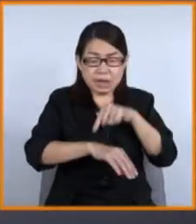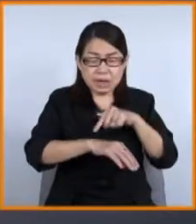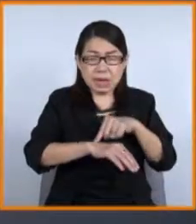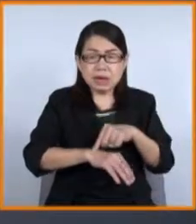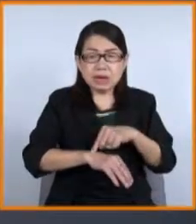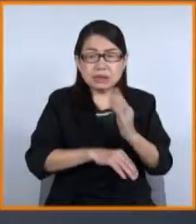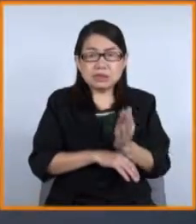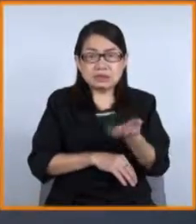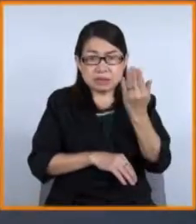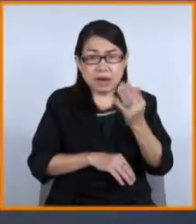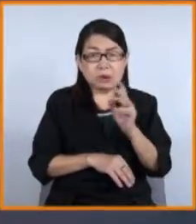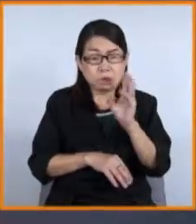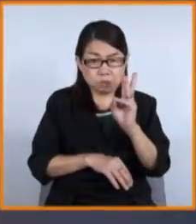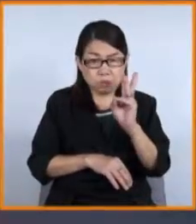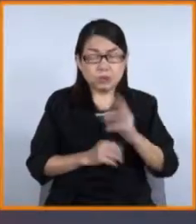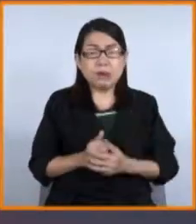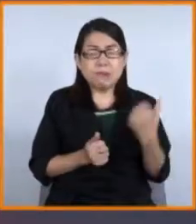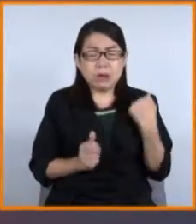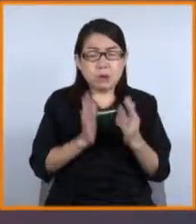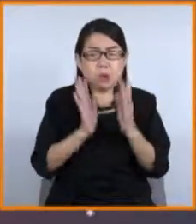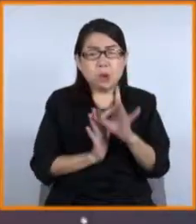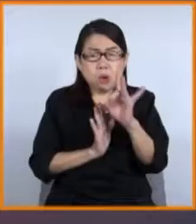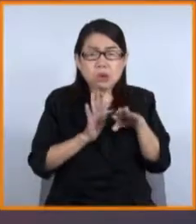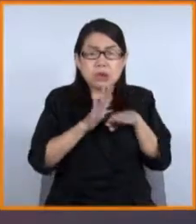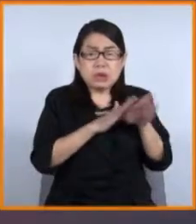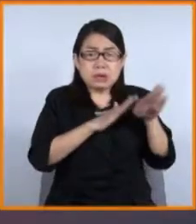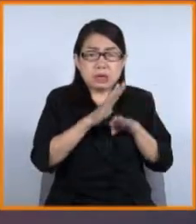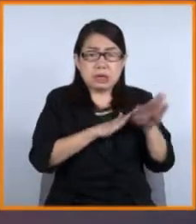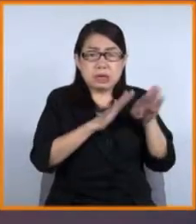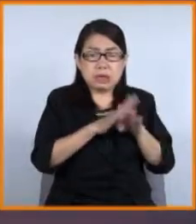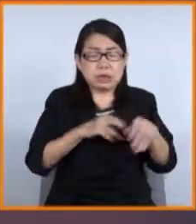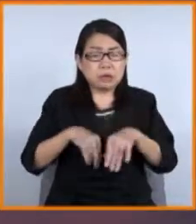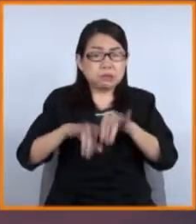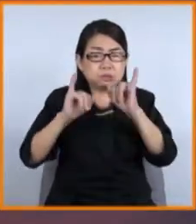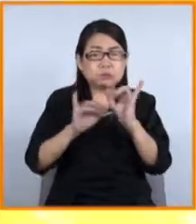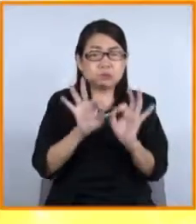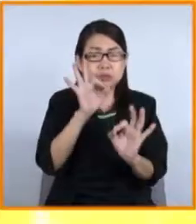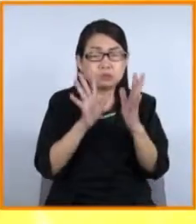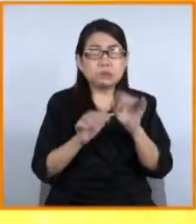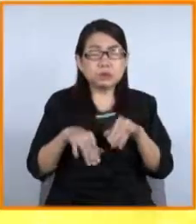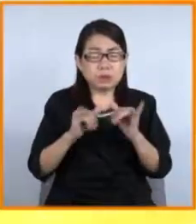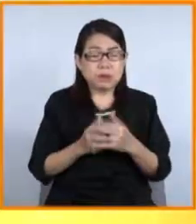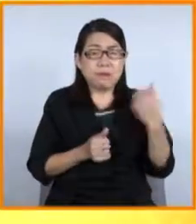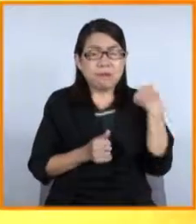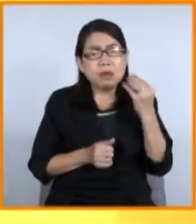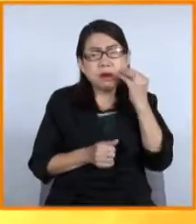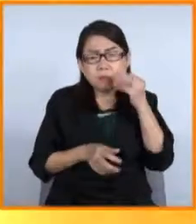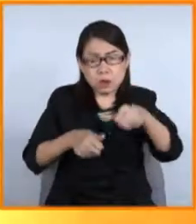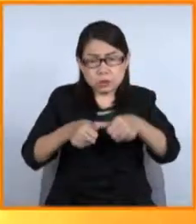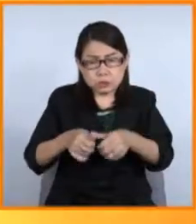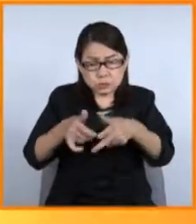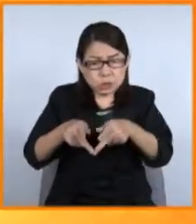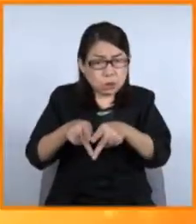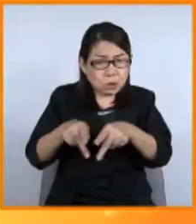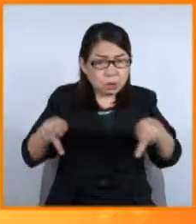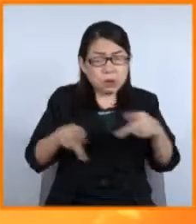าประเทศไทยประชาชนหลายร้อยคนต้องทิ้งบ้านเรือนเอาชีวิตรอดชุมชนนี้นะคะมีบ้านเรือนราว500หลังค